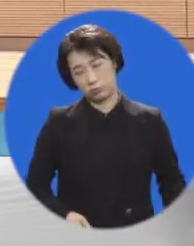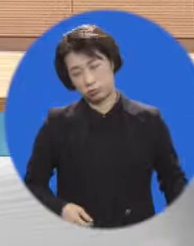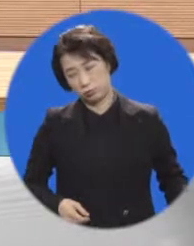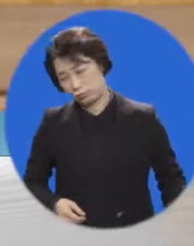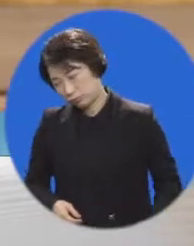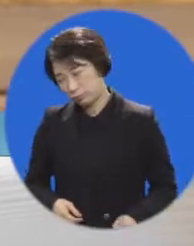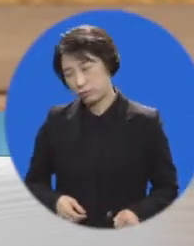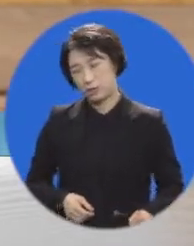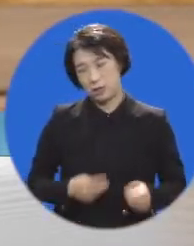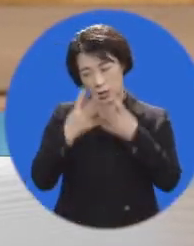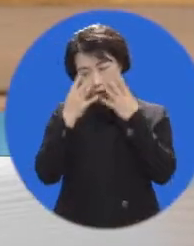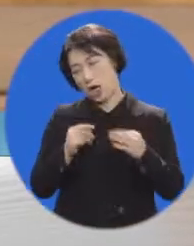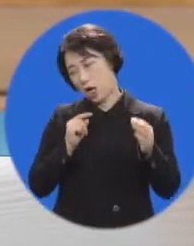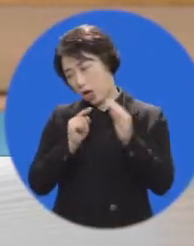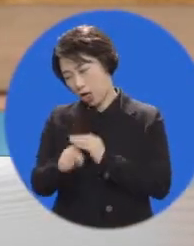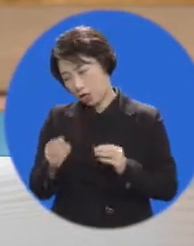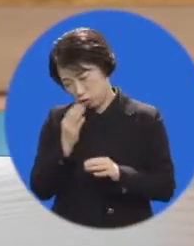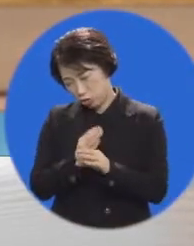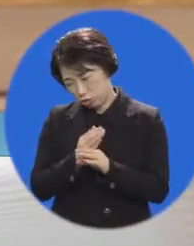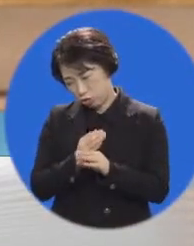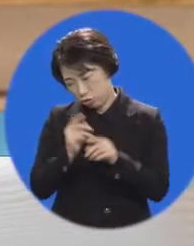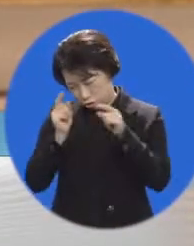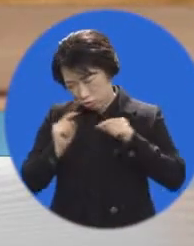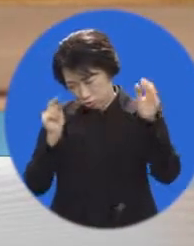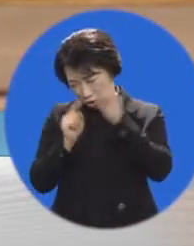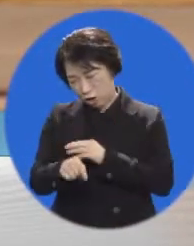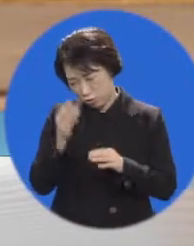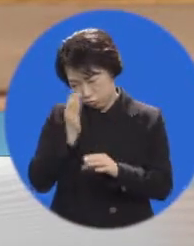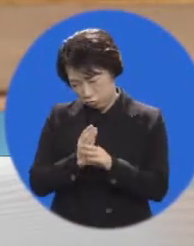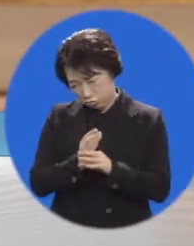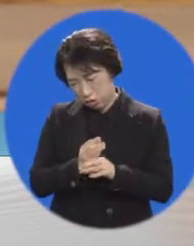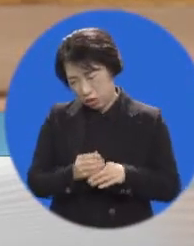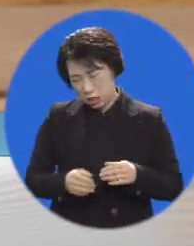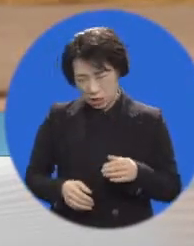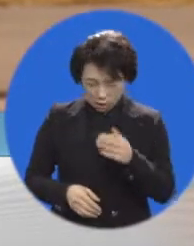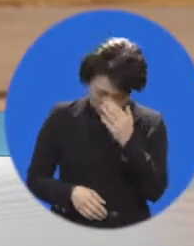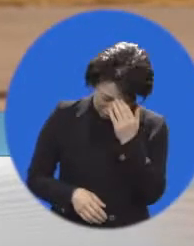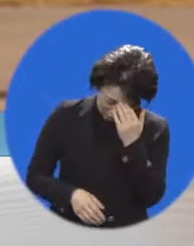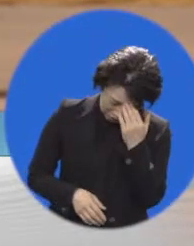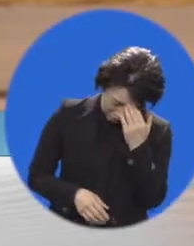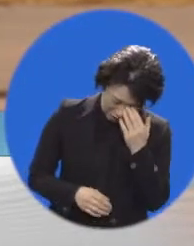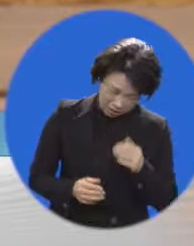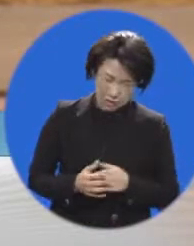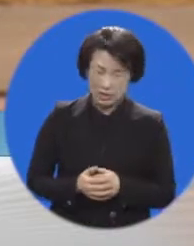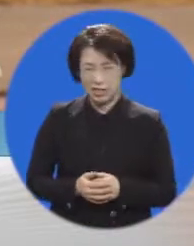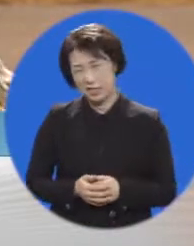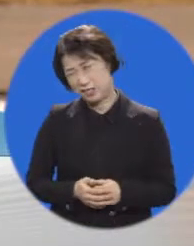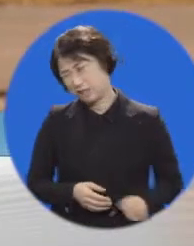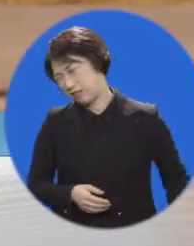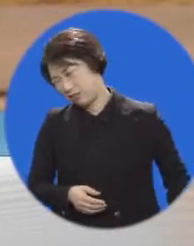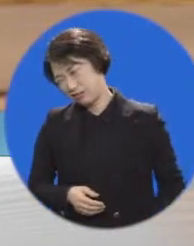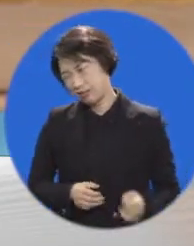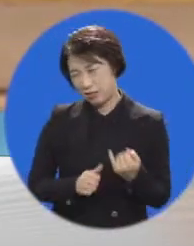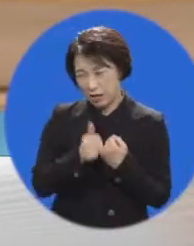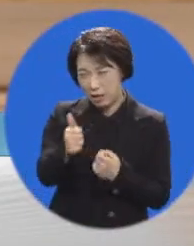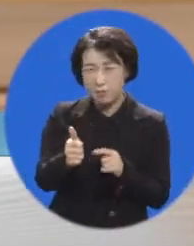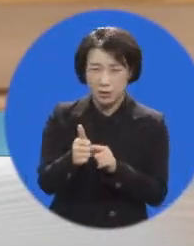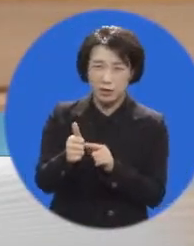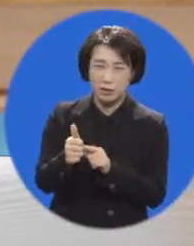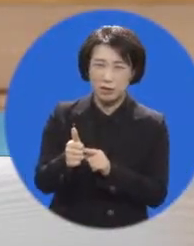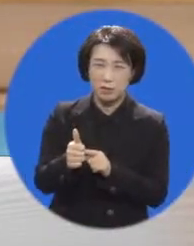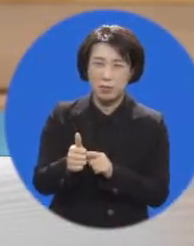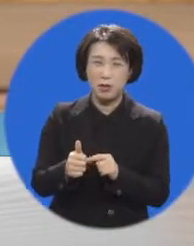내가 지금 감옥으로 들어가냐 지옥으로 들어가냐. 아이고 이놈은 짓고서 응? 우리 남편은 밖에 나가